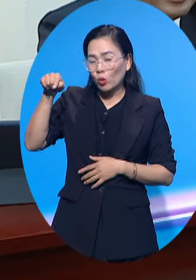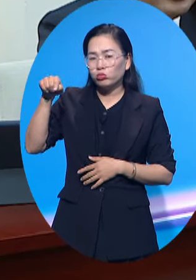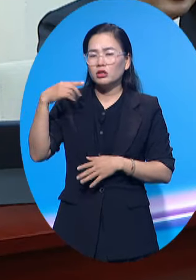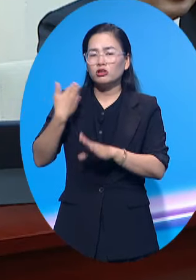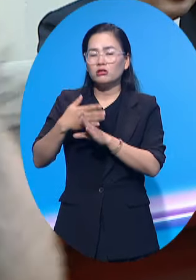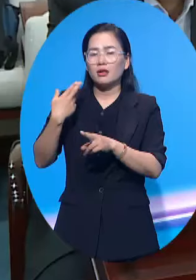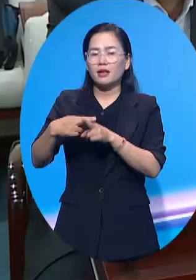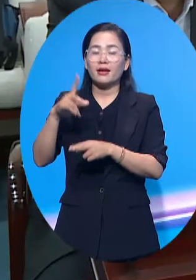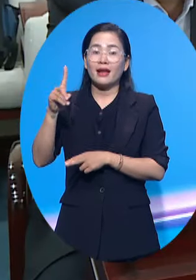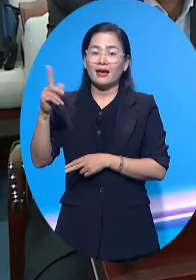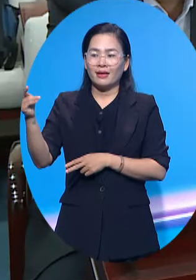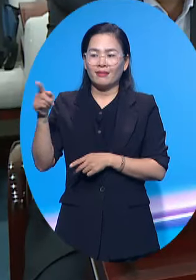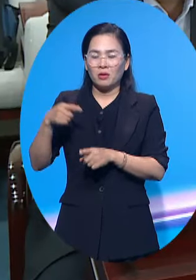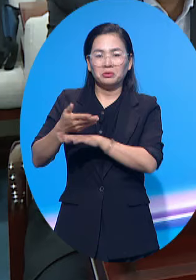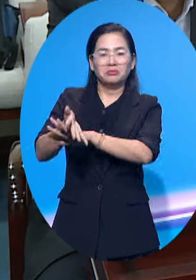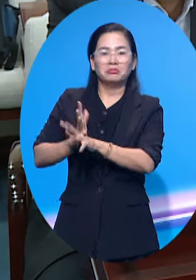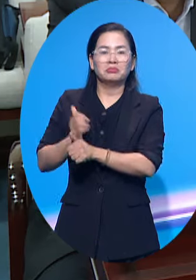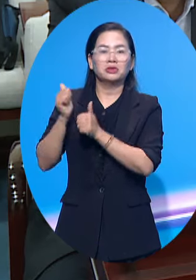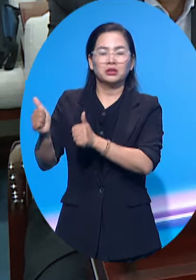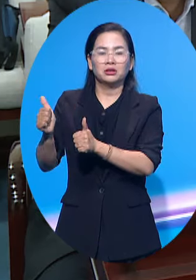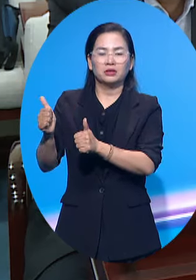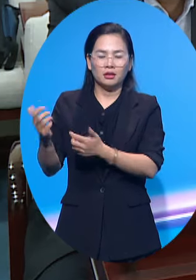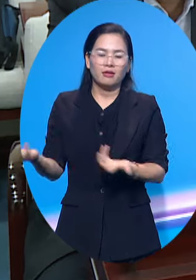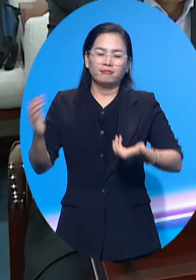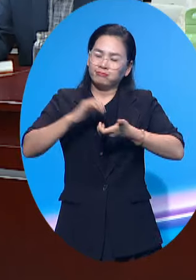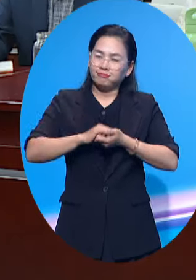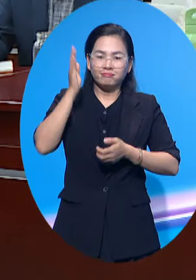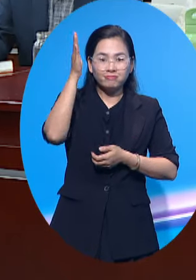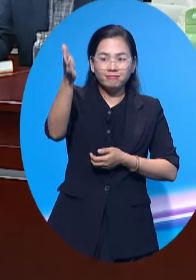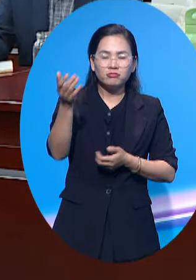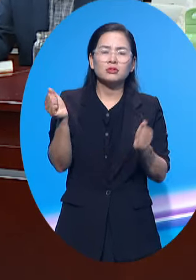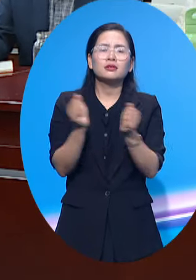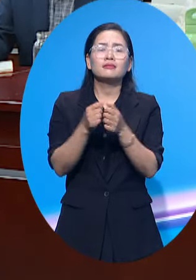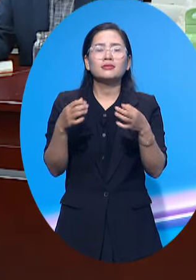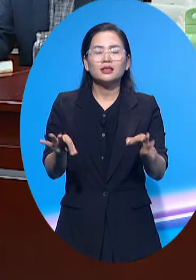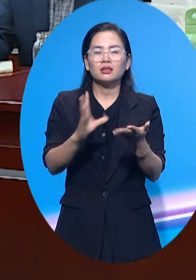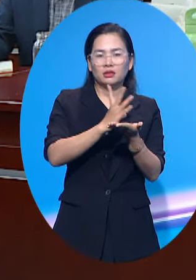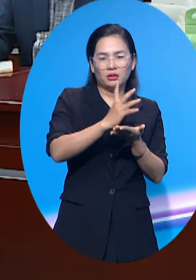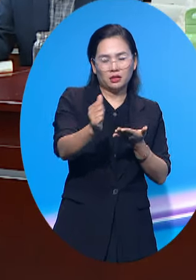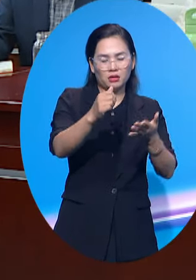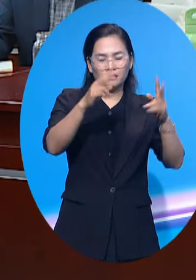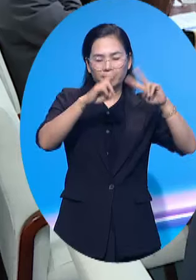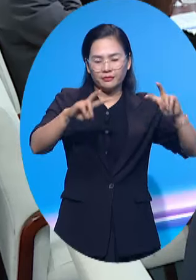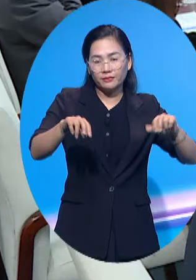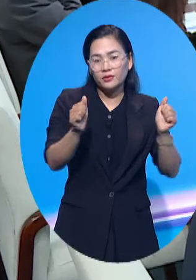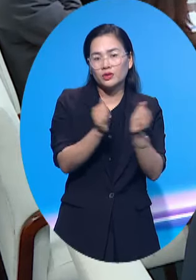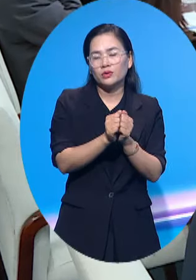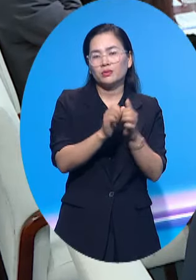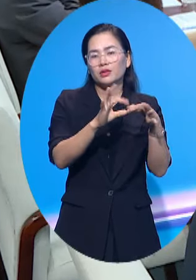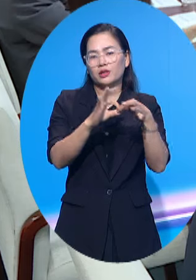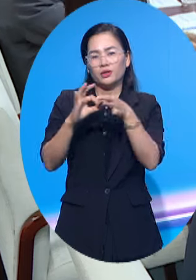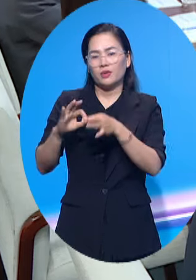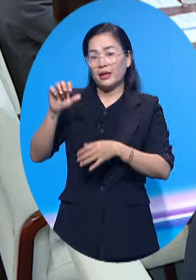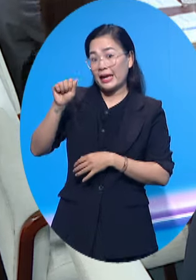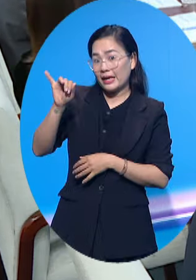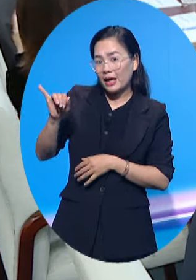trí tuệ nhân tạo và công nghệ thông tin. Trong thời gian tới, hai bên thống nhất đẩy mạnh phát triển các dự án nghiên cứu chung trong lĩnh vực AI và công